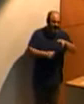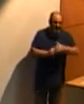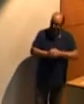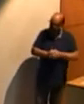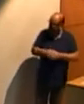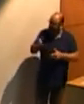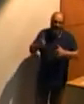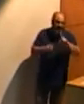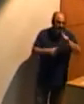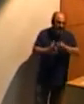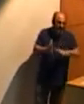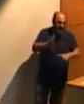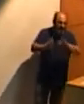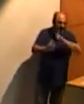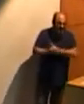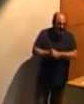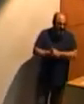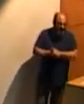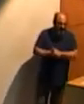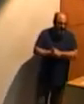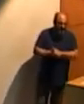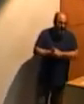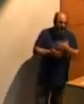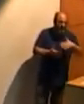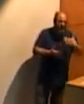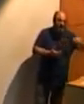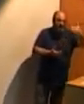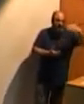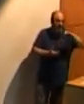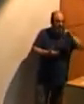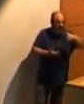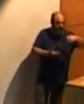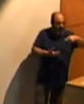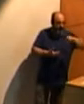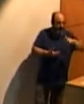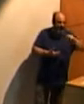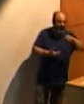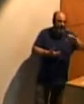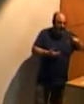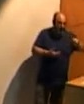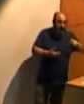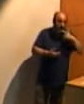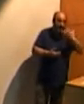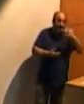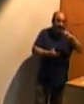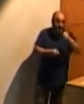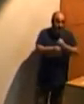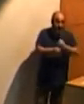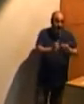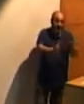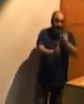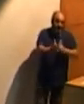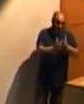extrêmement ancienne puisque finalement déjà empédocle envoyé en paix dont 5,5 le siècle avant notre ère en plus d'autres posent